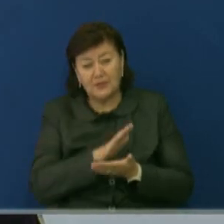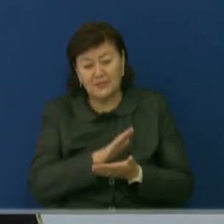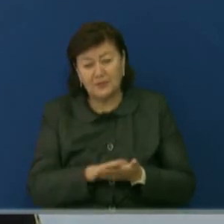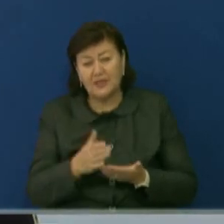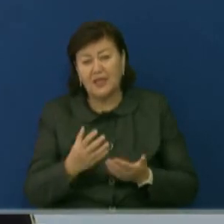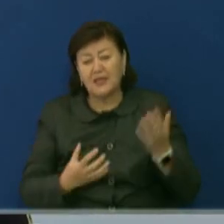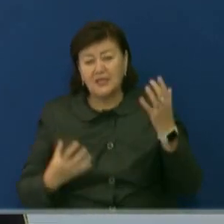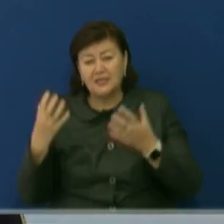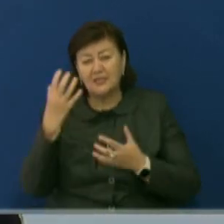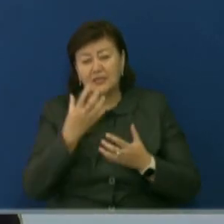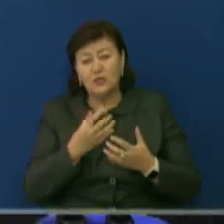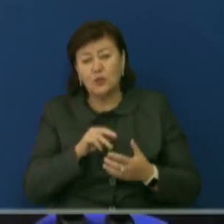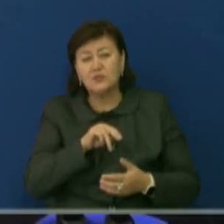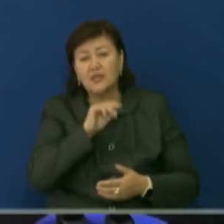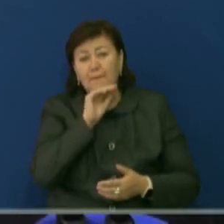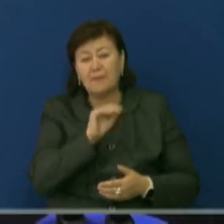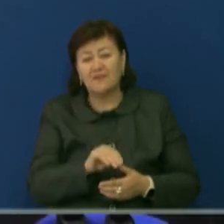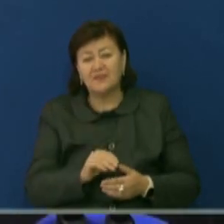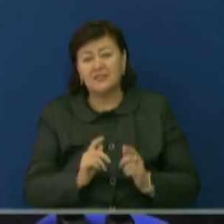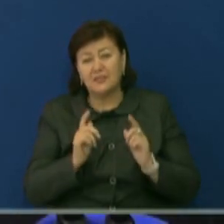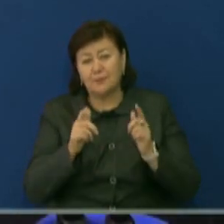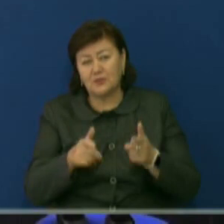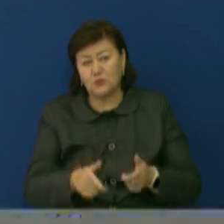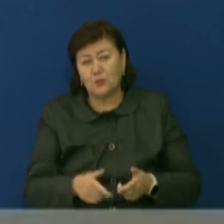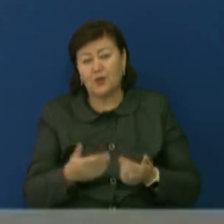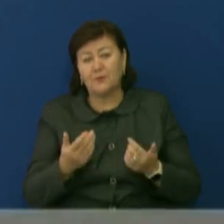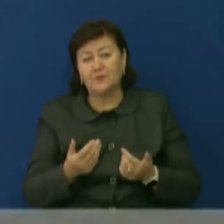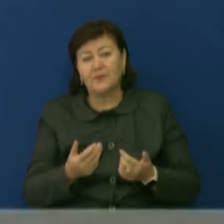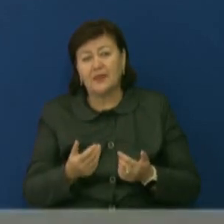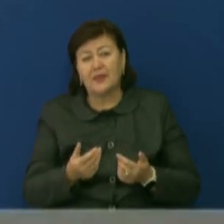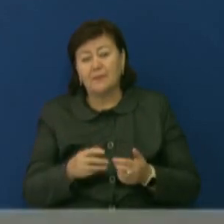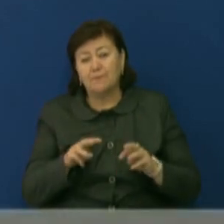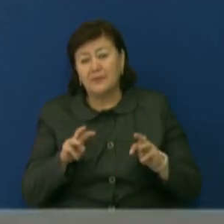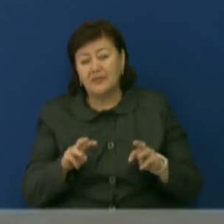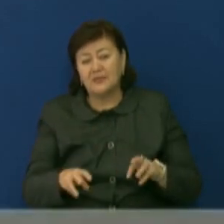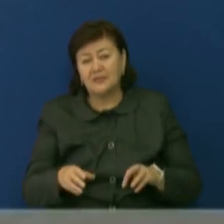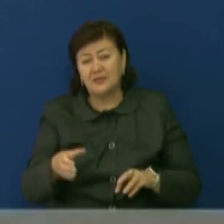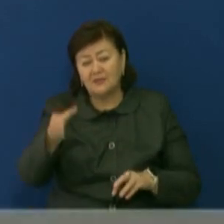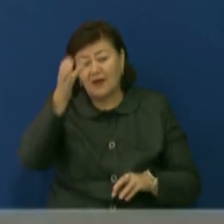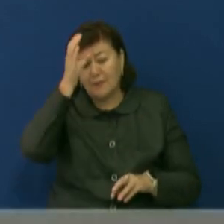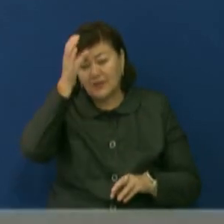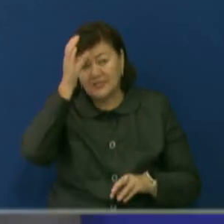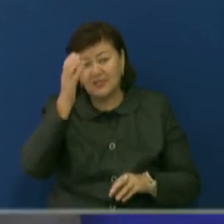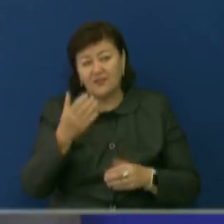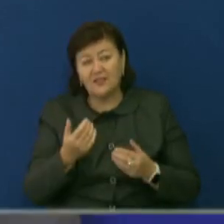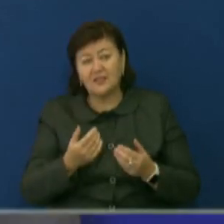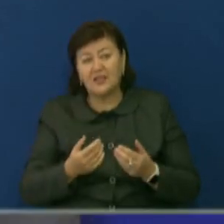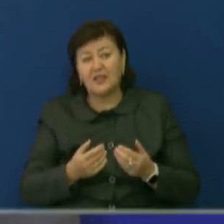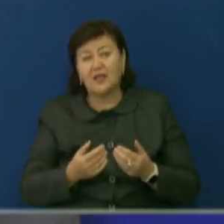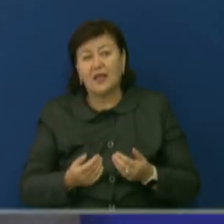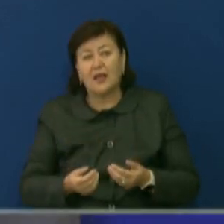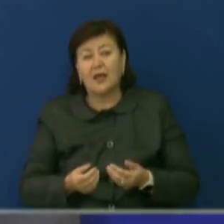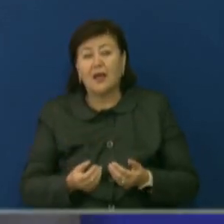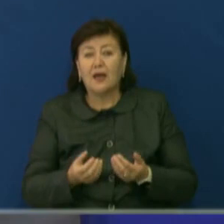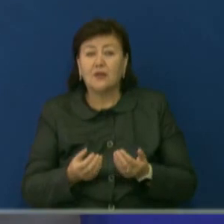очень серьезные профессии поступают. В этом учебном году Министерством образования и науки Республики Казахстан вводятся новые